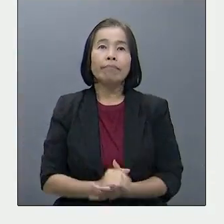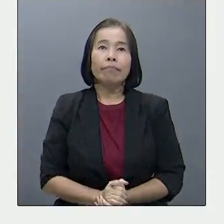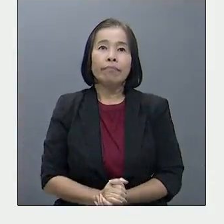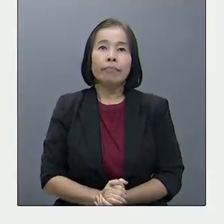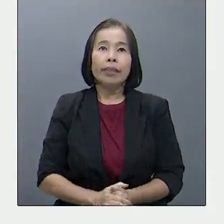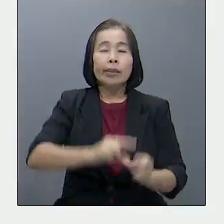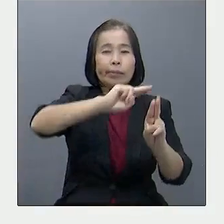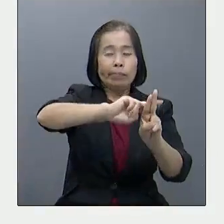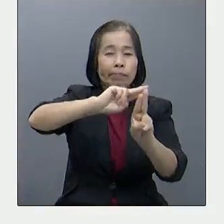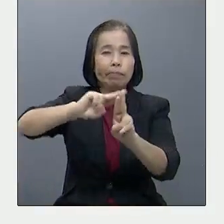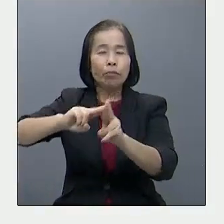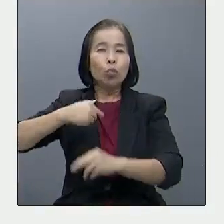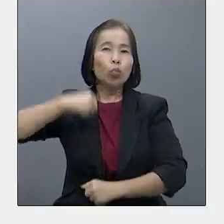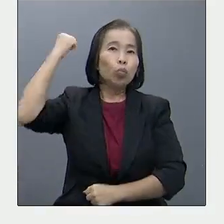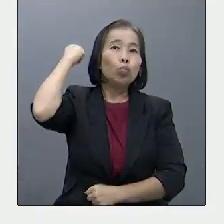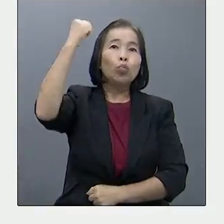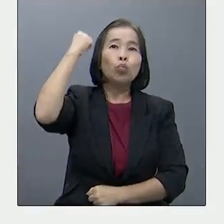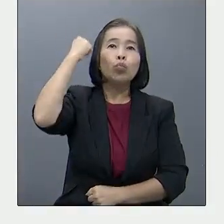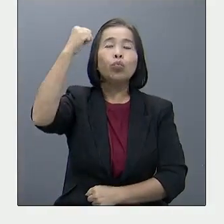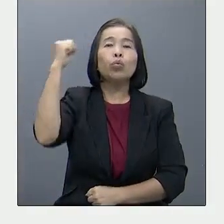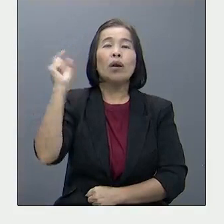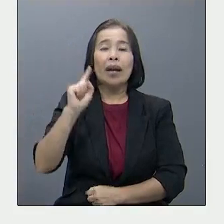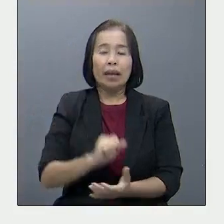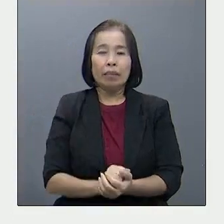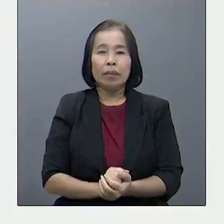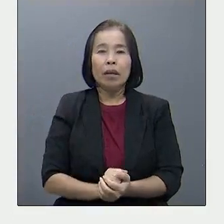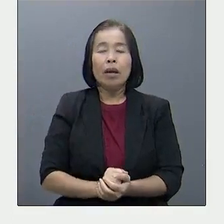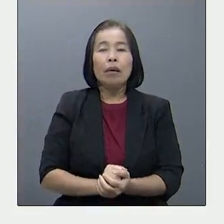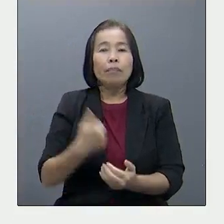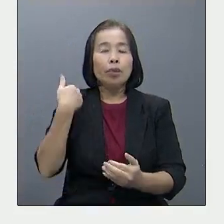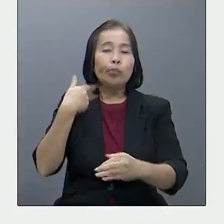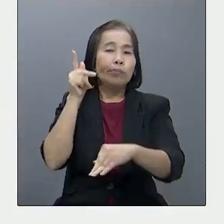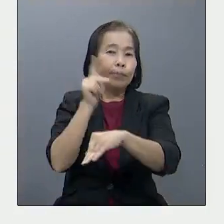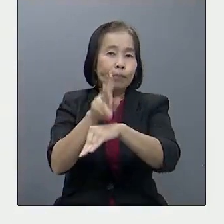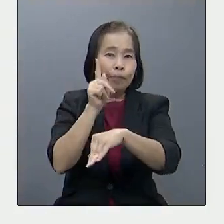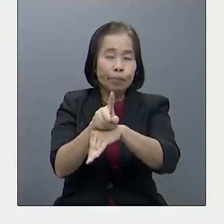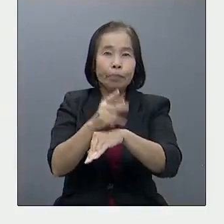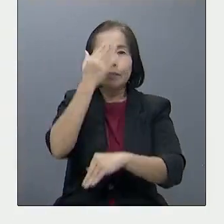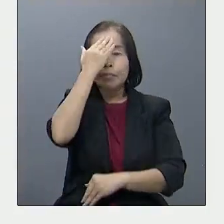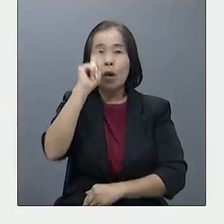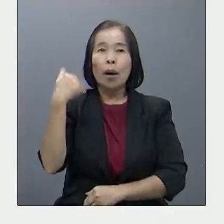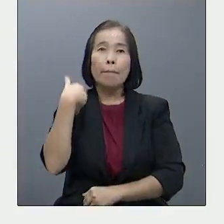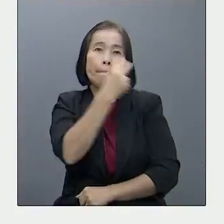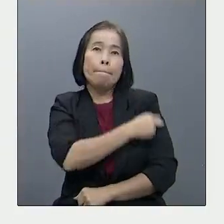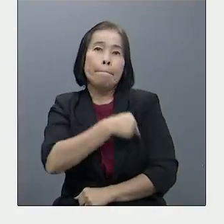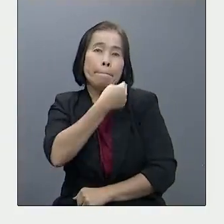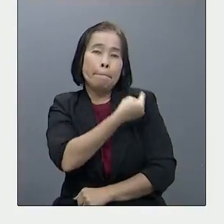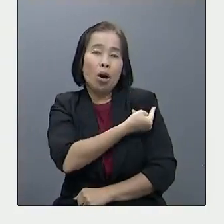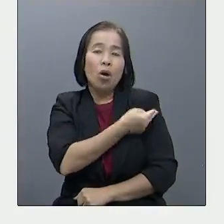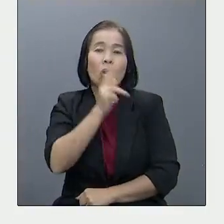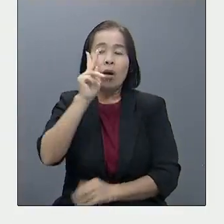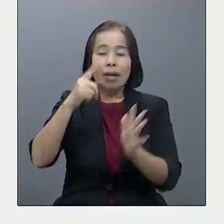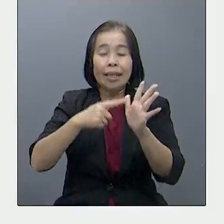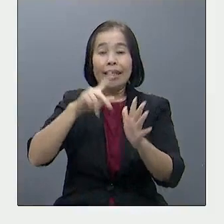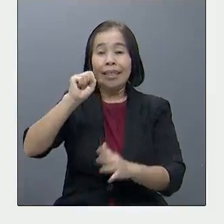Hashtag สู้ดีวะ ติดอัดับคำค้นใน Twitter หอวา Xหลจากที่คุหมอกรกไทย ทนสมปัติก